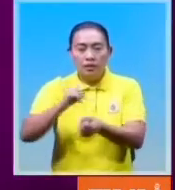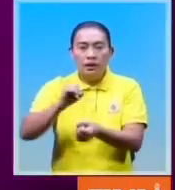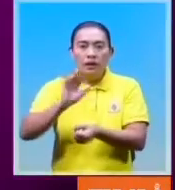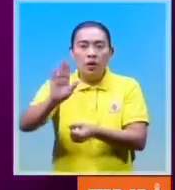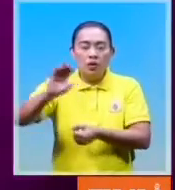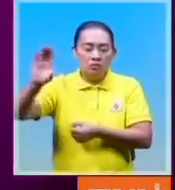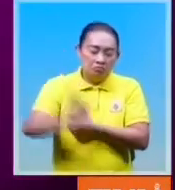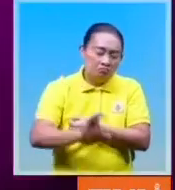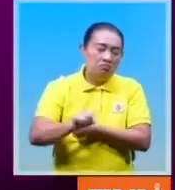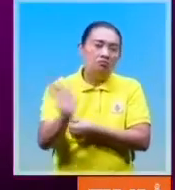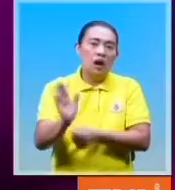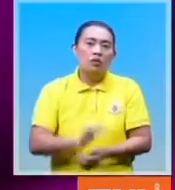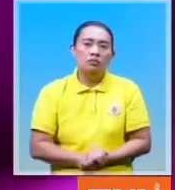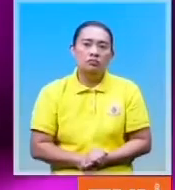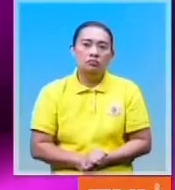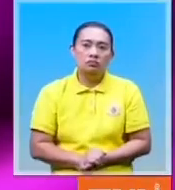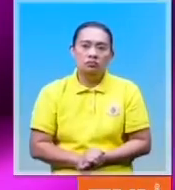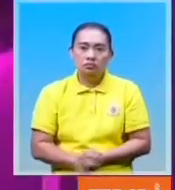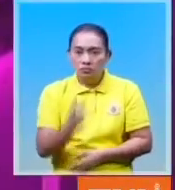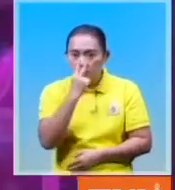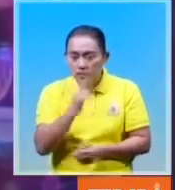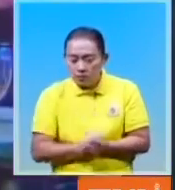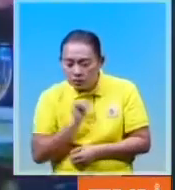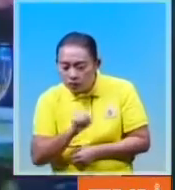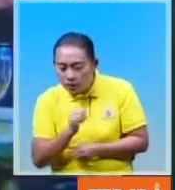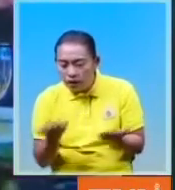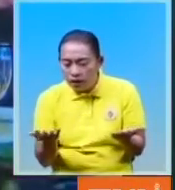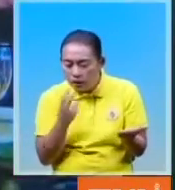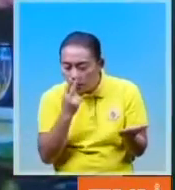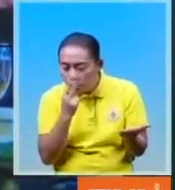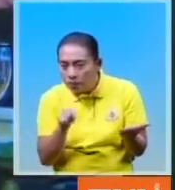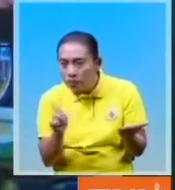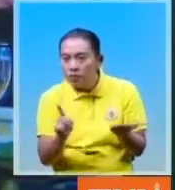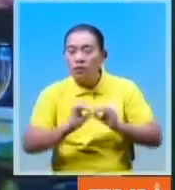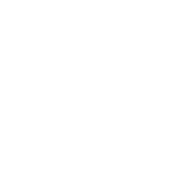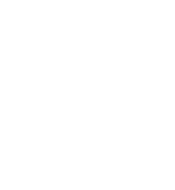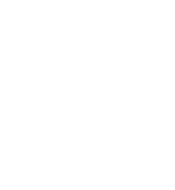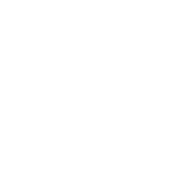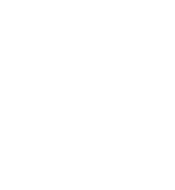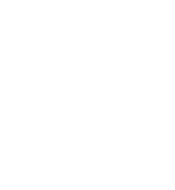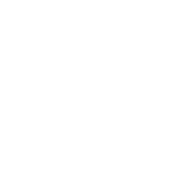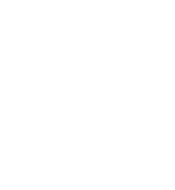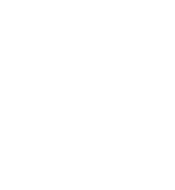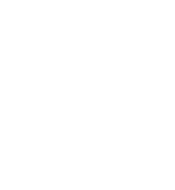าพเอ๊ะสะดุดตาเหมือนกันนะเห็นใครหรือเปล่า เป็นแบ็คดรอปอยู่ข้างหลังชัดเจนเลยนะคะ สวยเลย